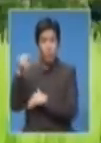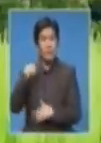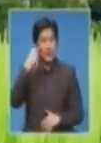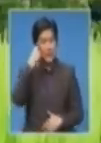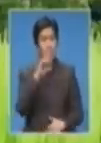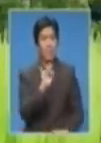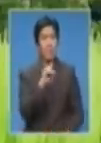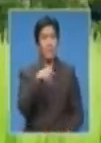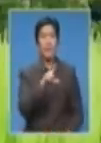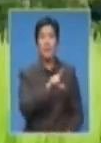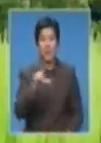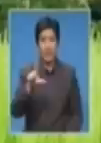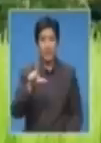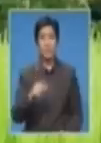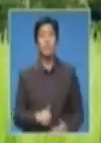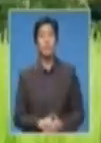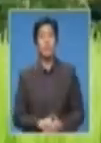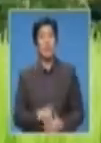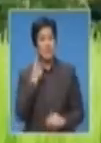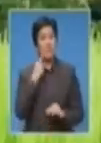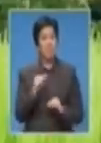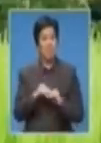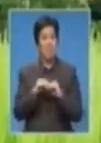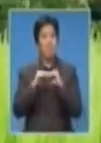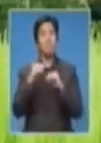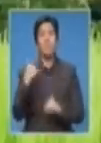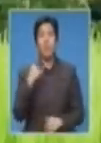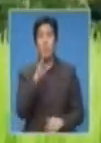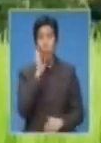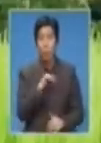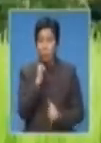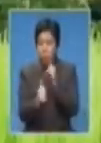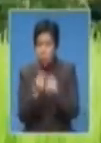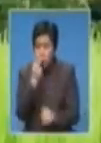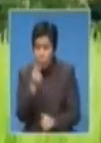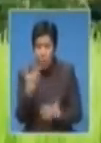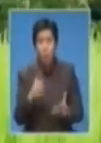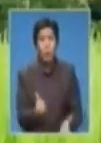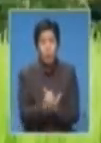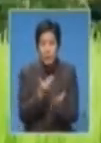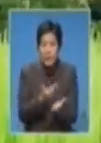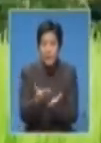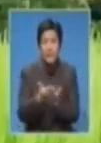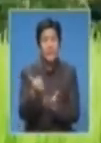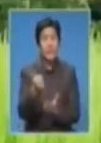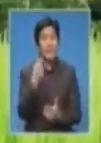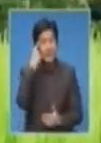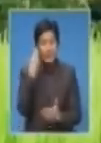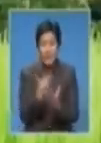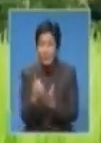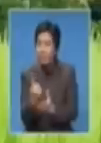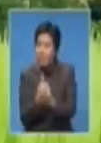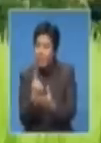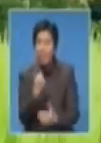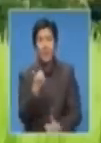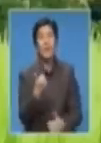านนี้กว่า 8,000 ล้านบาทนะครับอาจจะมากขึ้นกว่านี้ด้วยซ้ำไปนะถ้าไปดูกันแล้วเราก็นะไปช่วยอุดหนุนก็แล้วกันซื้อปลีกก็